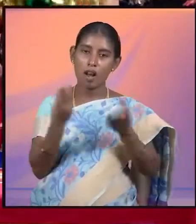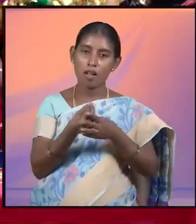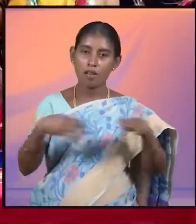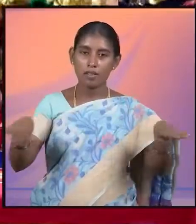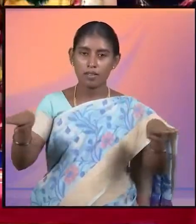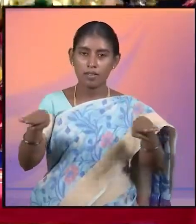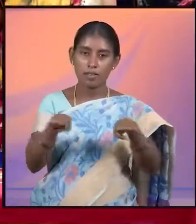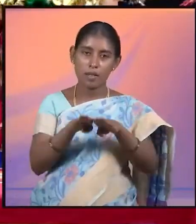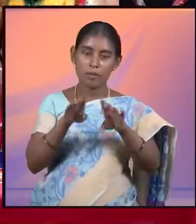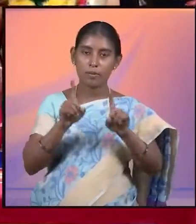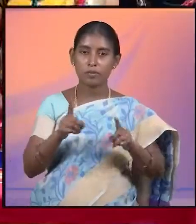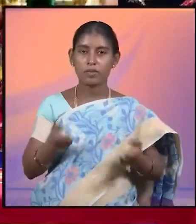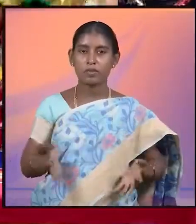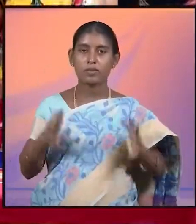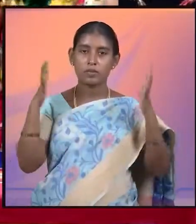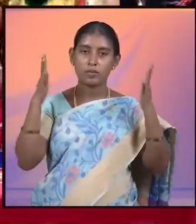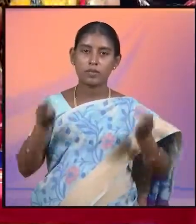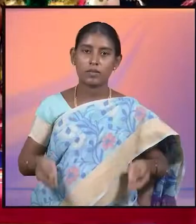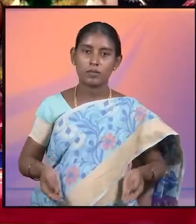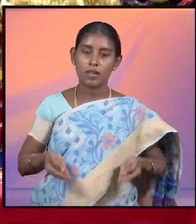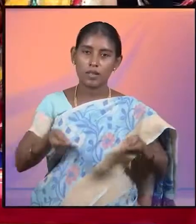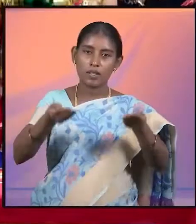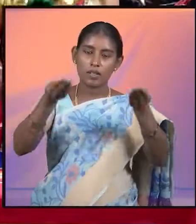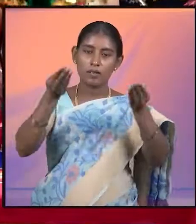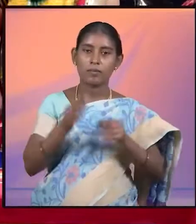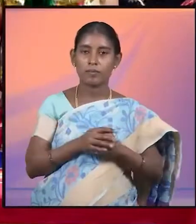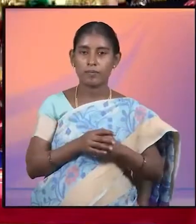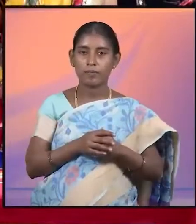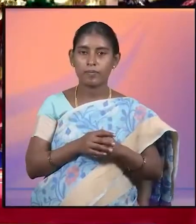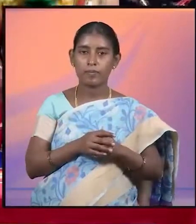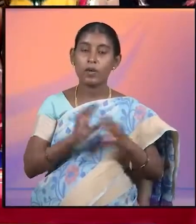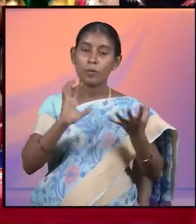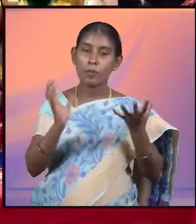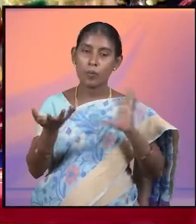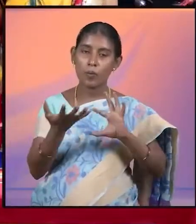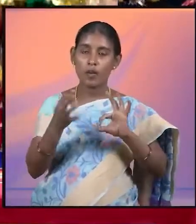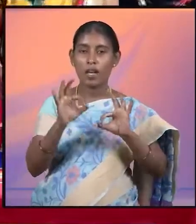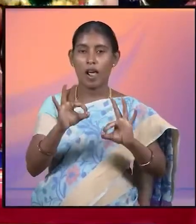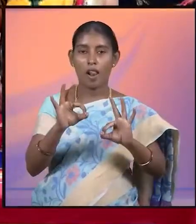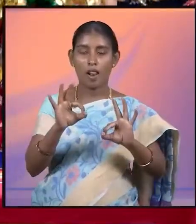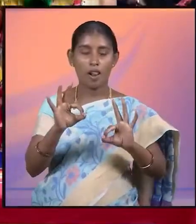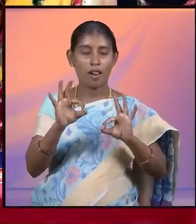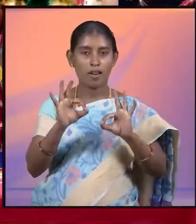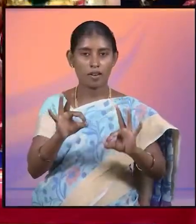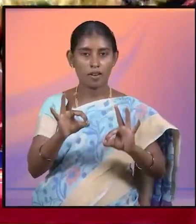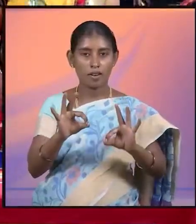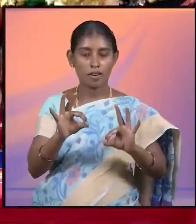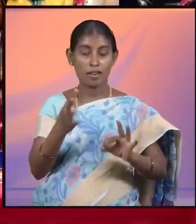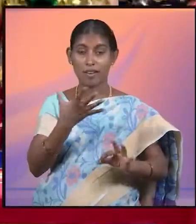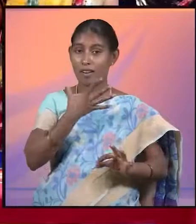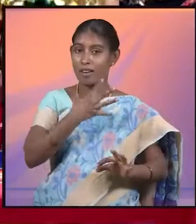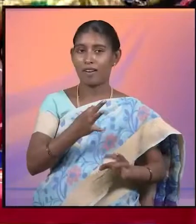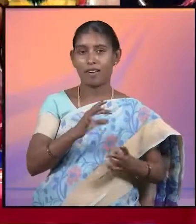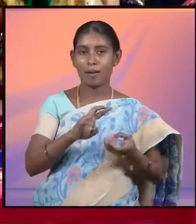வாழியவே, வாழிய சமத்துவம் வாழியவே, வாழிய வாழிய வாழியவே, புவி வளம் பெறவே வாழியவே,